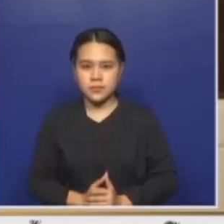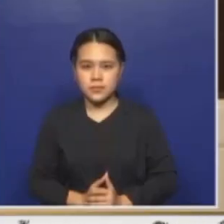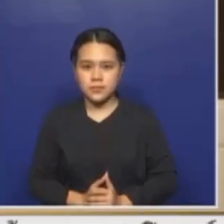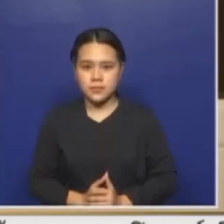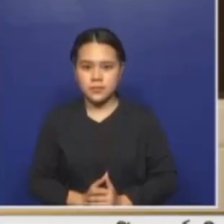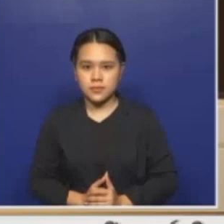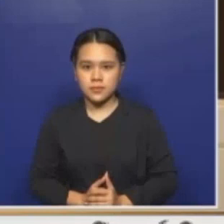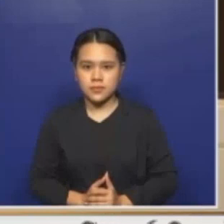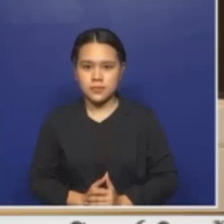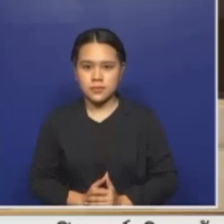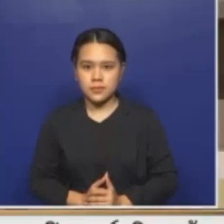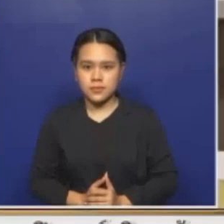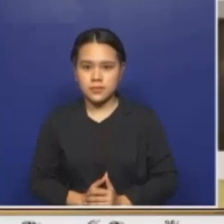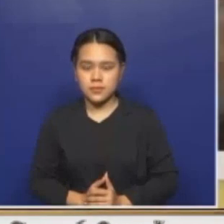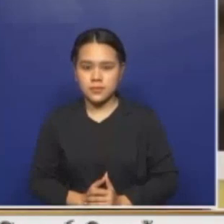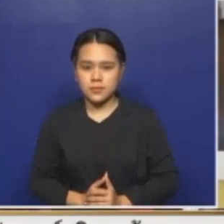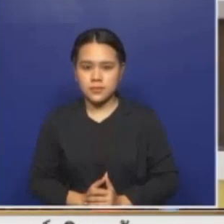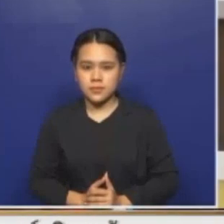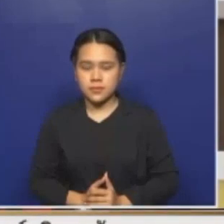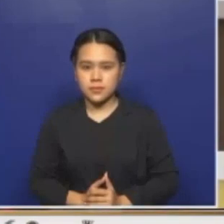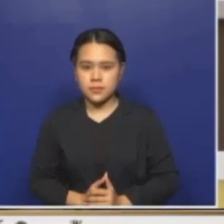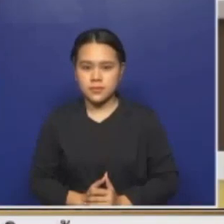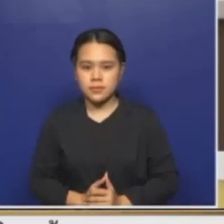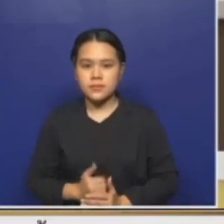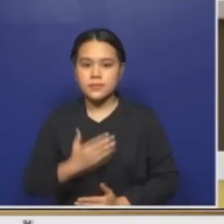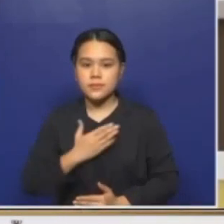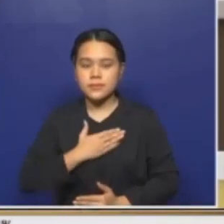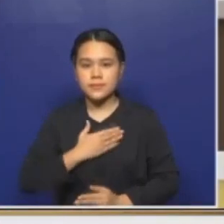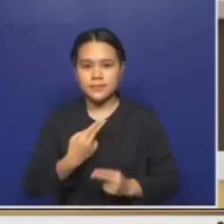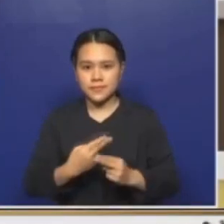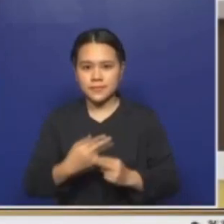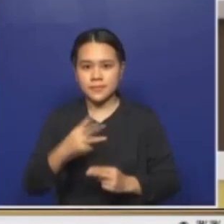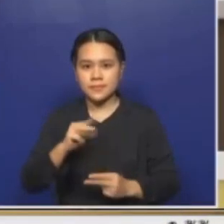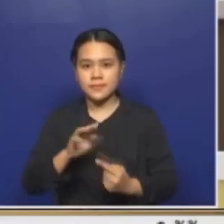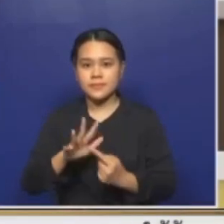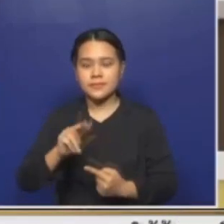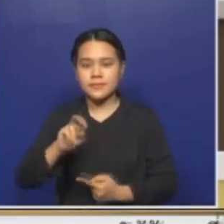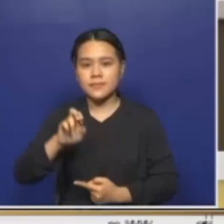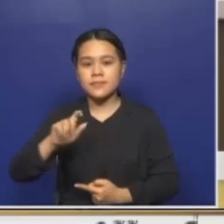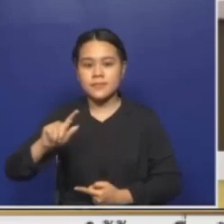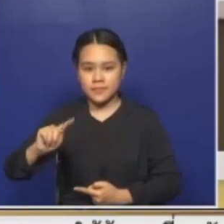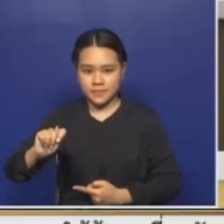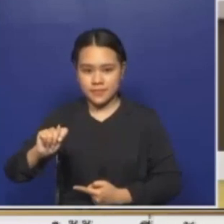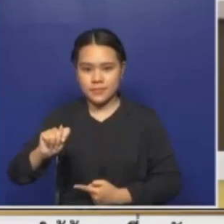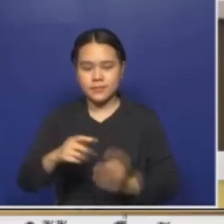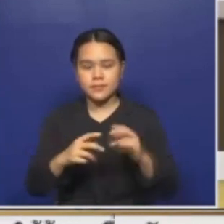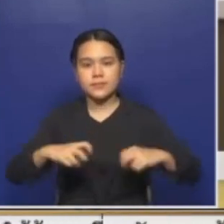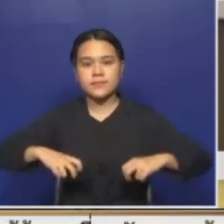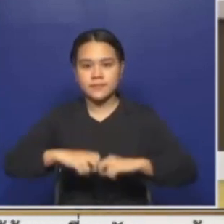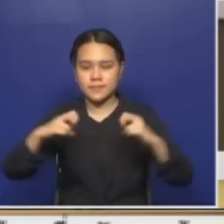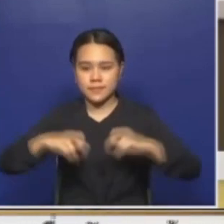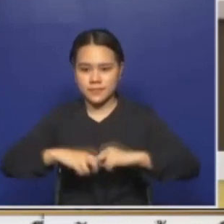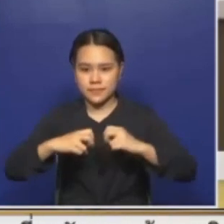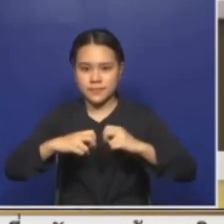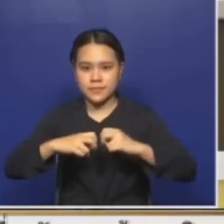ท่านประธานที่เคารพครับกับผมครูมนิษฐ์สังพุ่มสมาชิกสภาผู้แทนราษฎรจากจังหวัดสุรินทร์พรรคเพื่อไทยท่านประธานครับพวกกับผมส